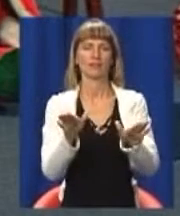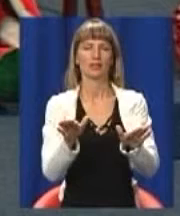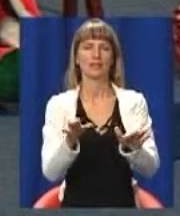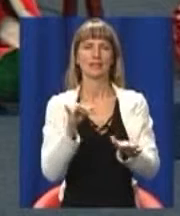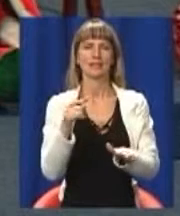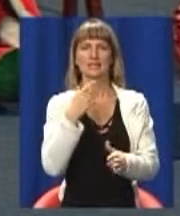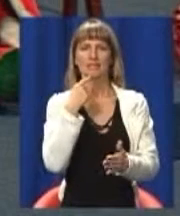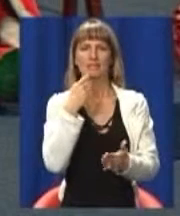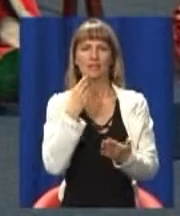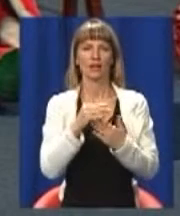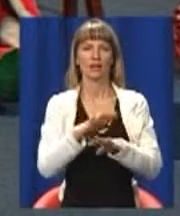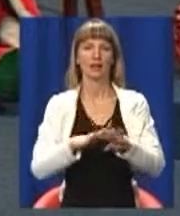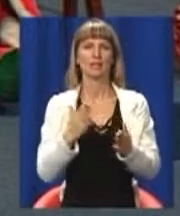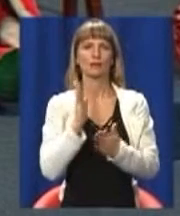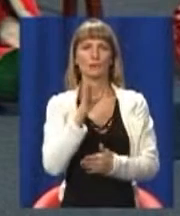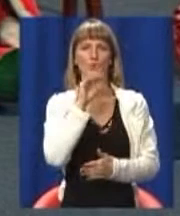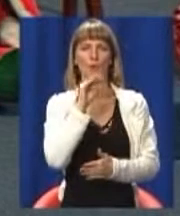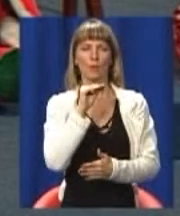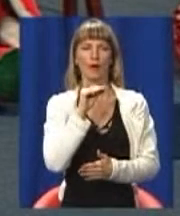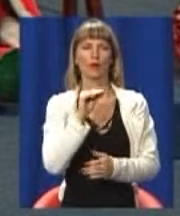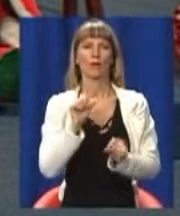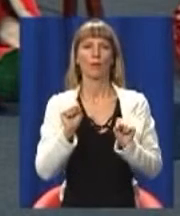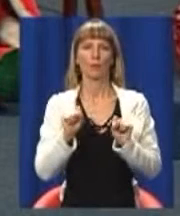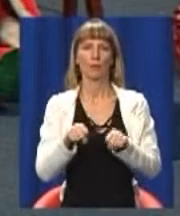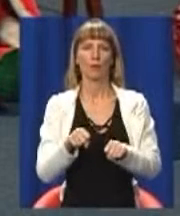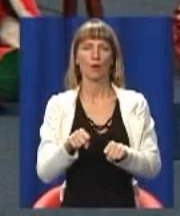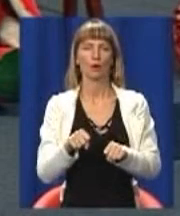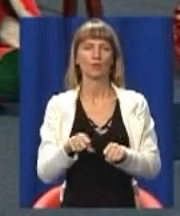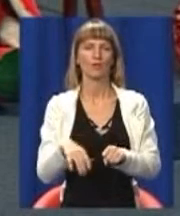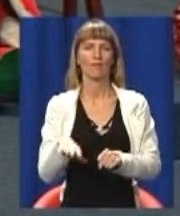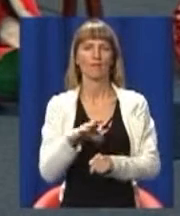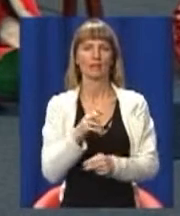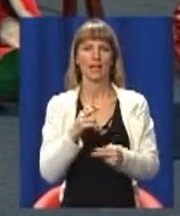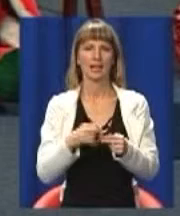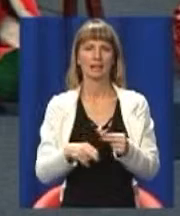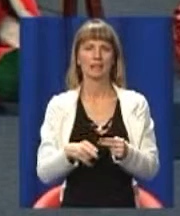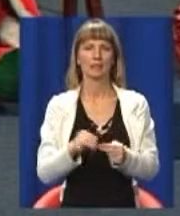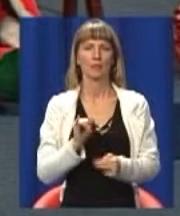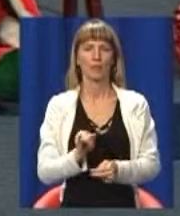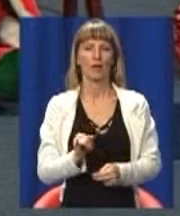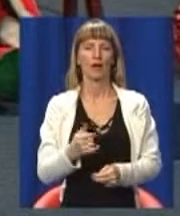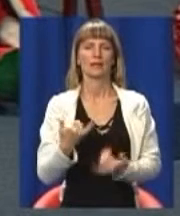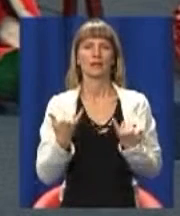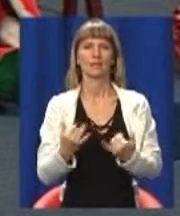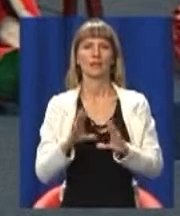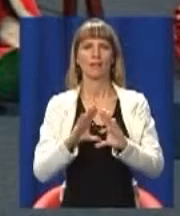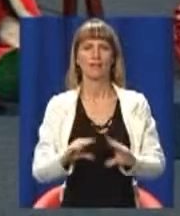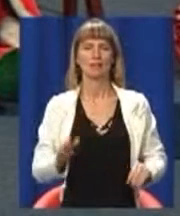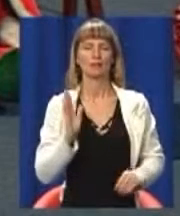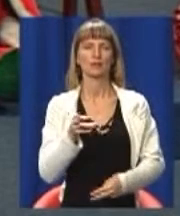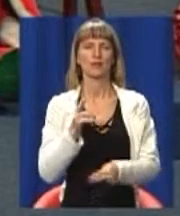своєї клітки, а якщо буде пес, то ну, це можна, може все закінчитися на дуже-дуже добре. У нас на сьогодні все. Ми